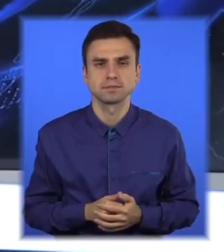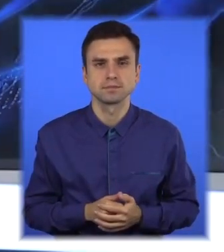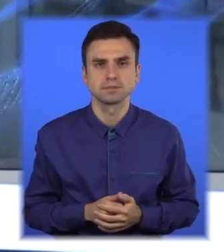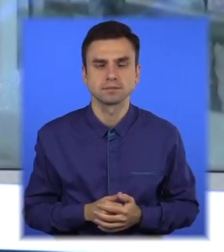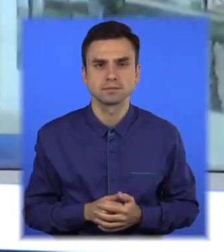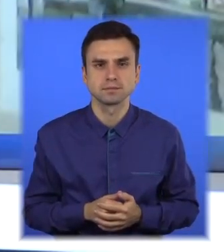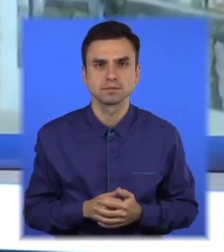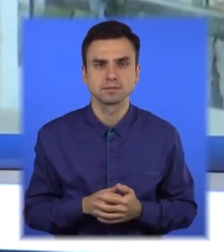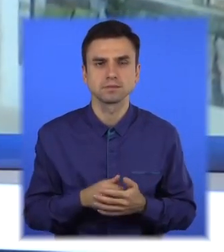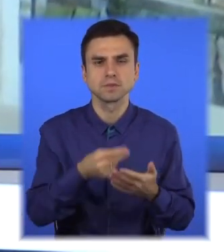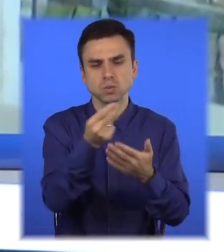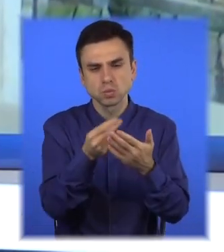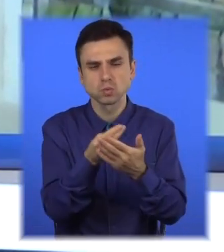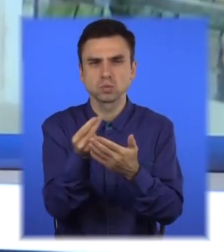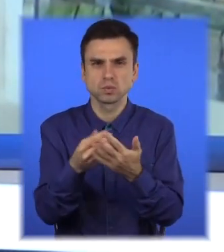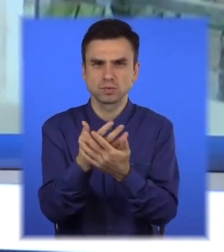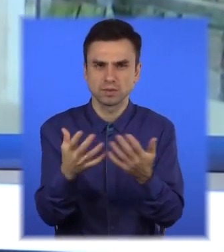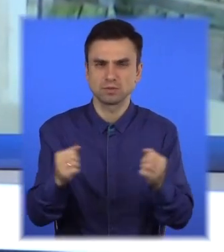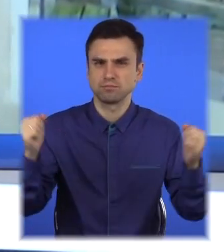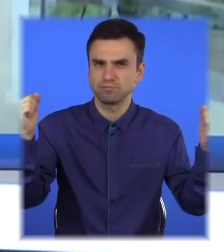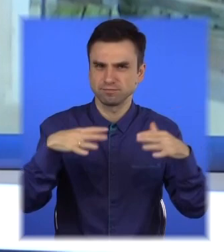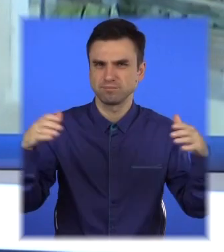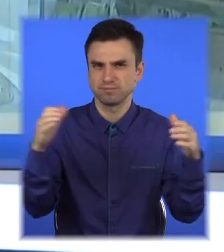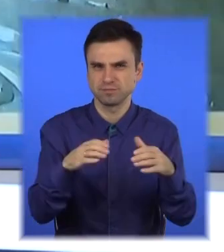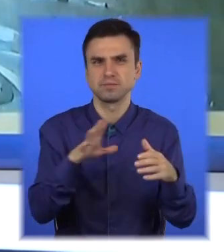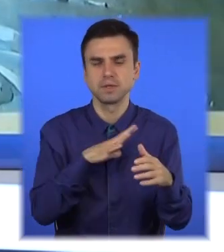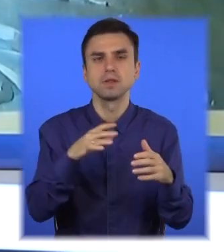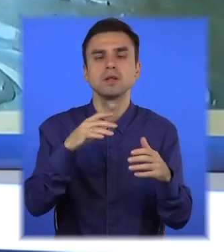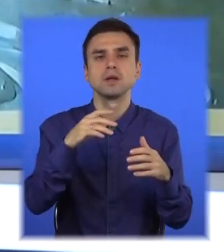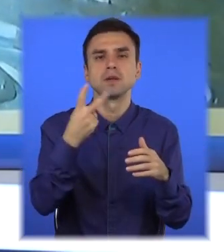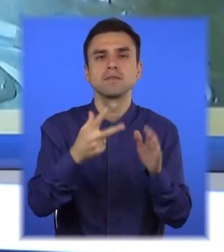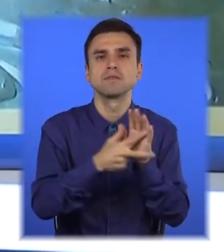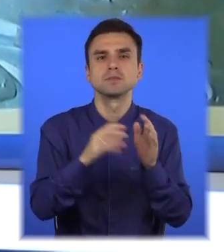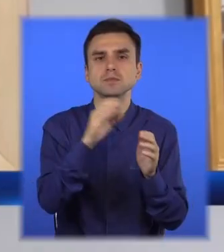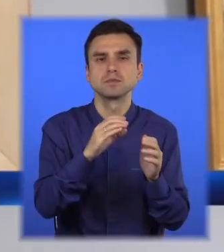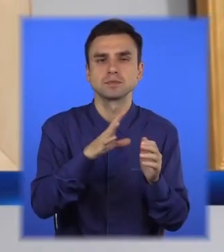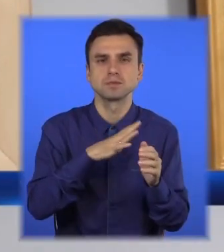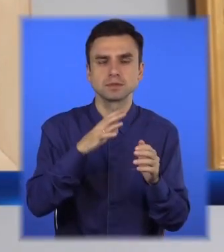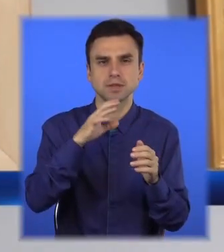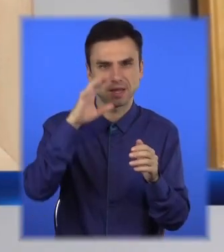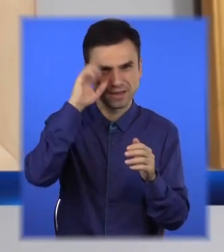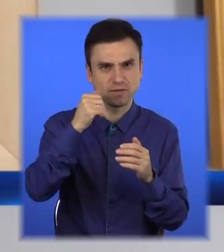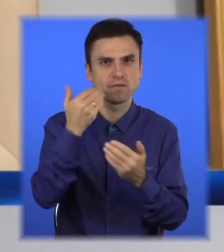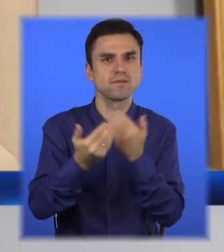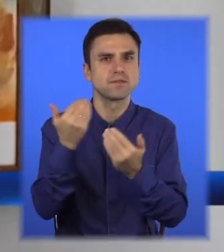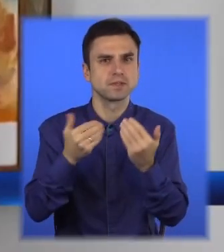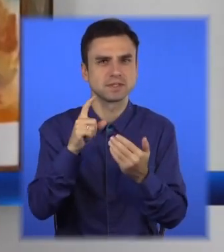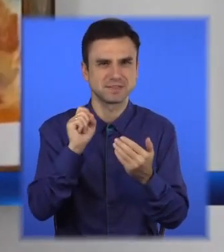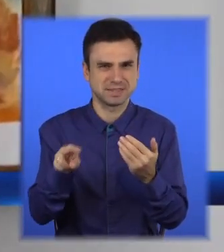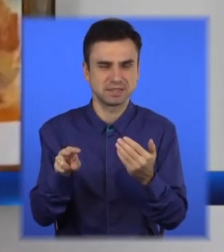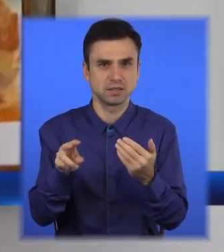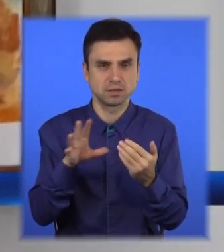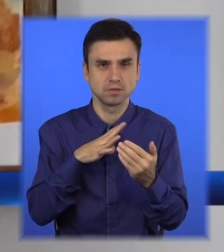Мистецтво об'єднує. 28 вересня у Криволіській виставковій залі відкрилась експозиція осінніх конкурсних робіт. Це новий